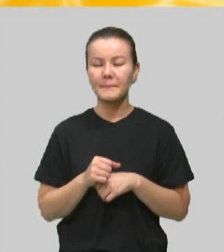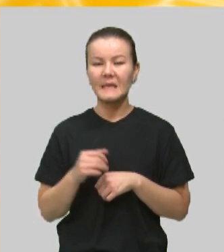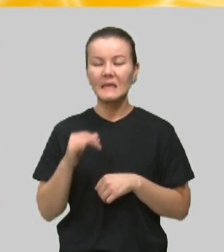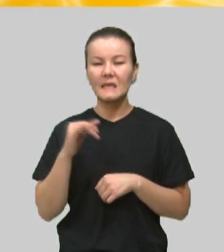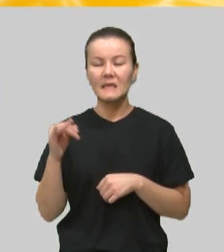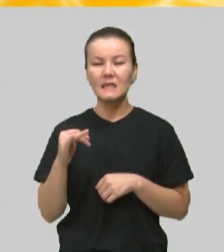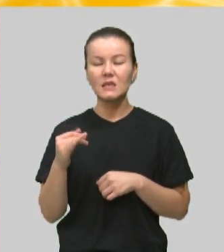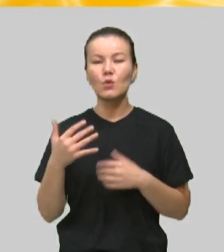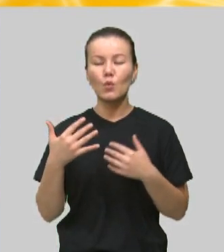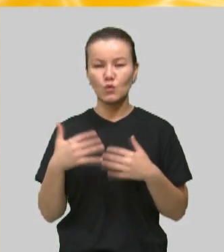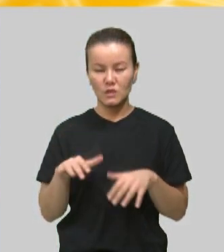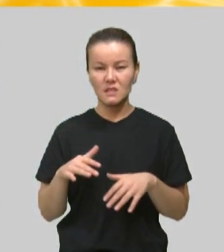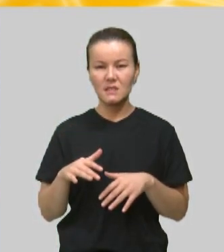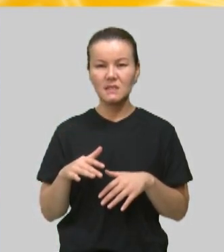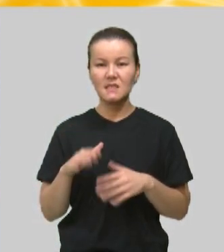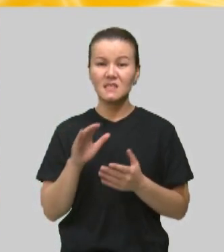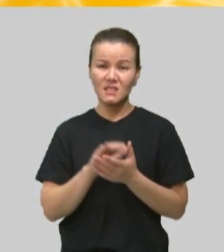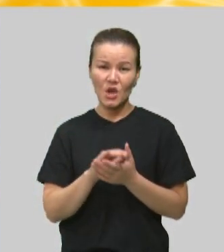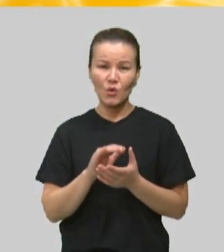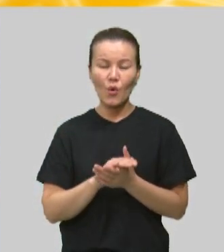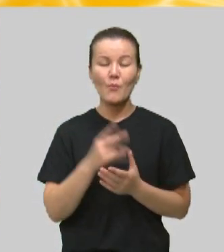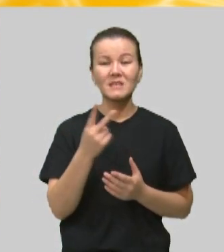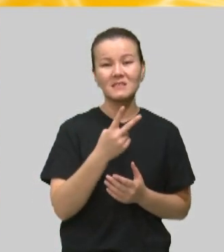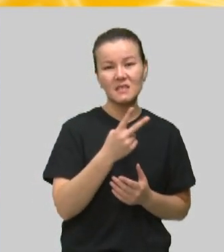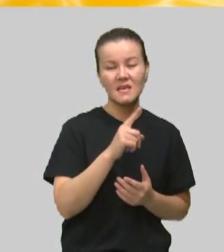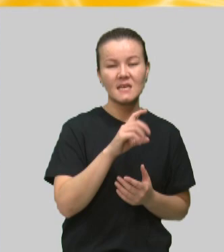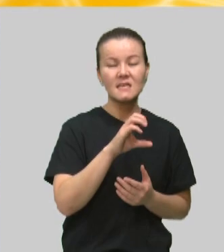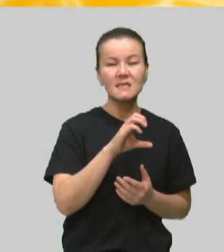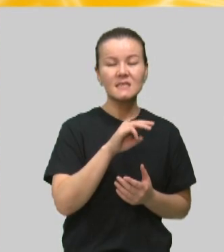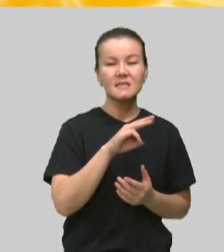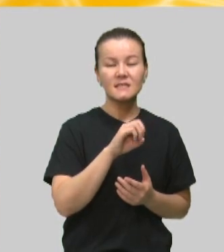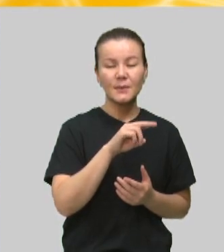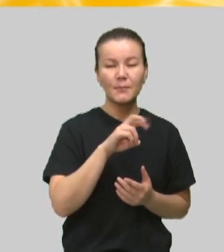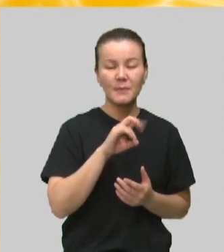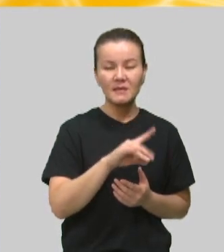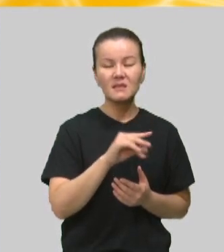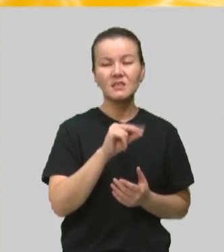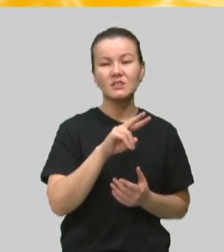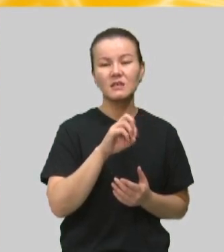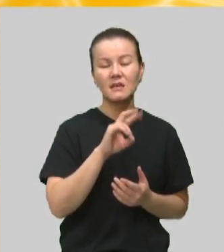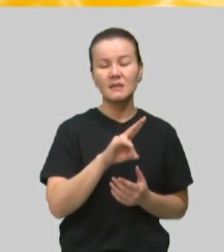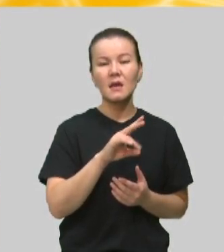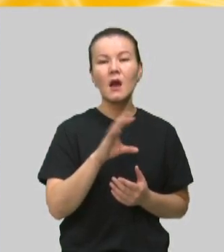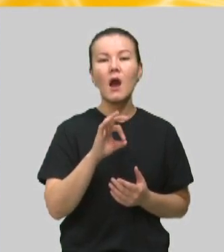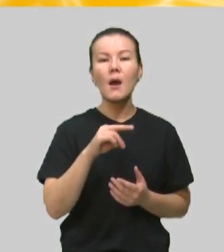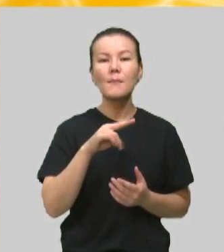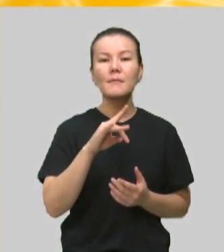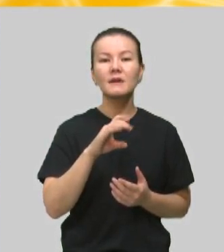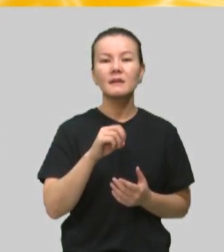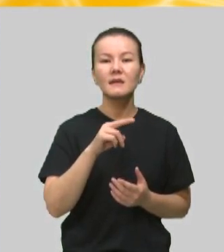И уже знакомый второстепенный член определения,